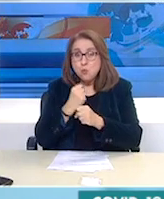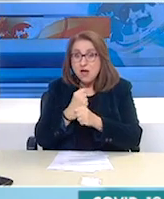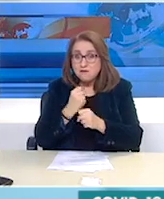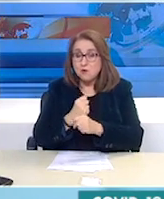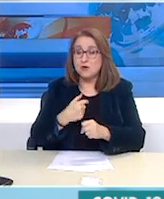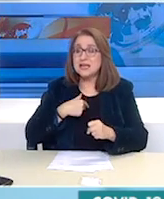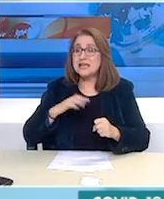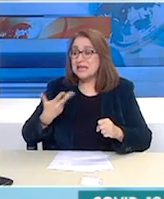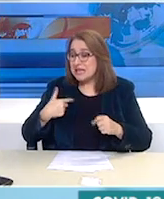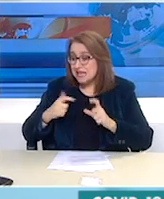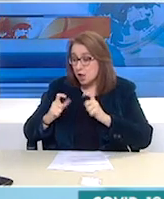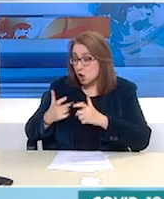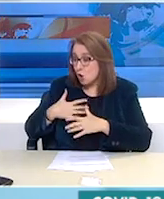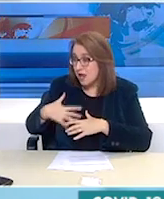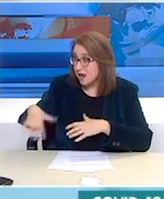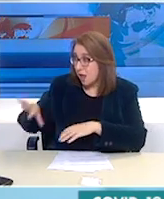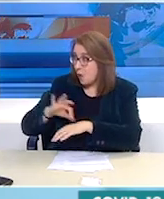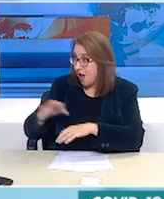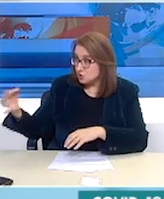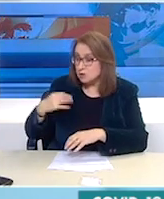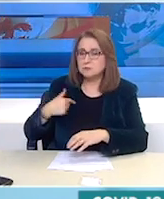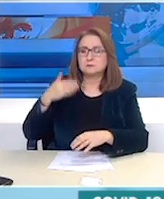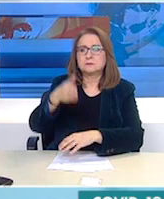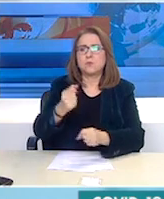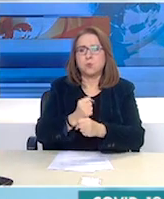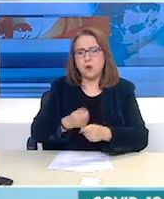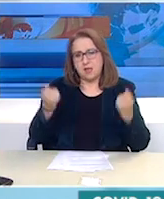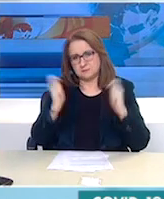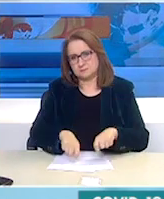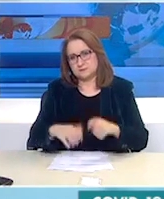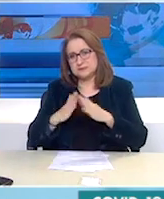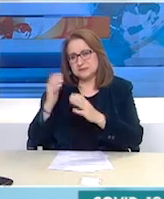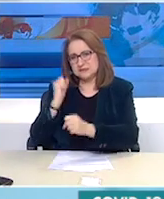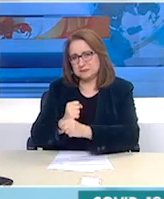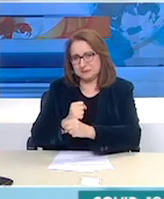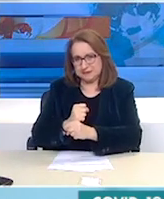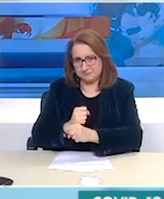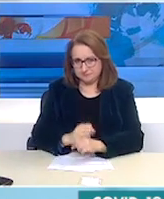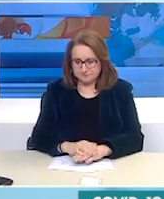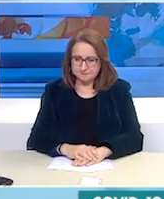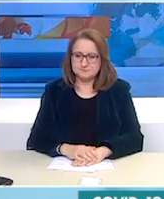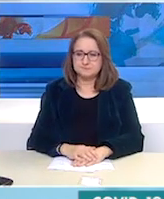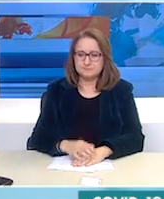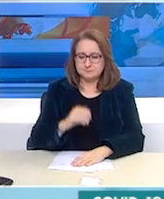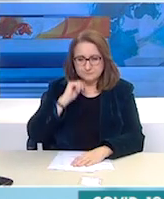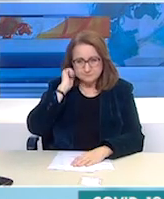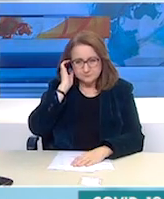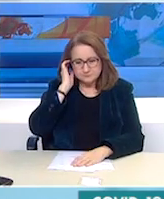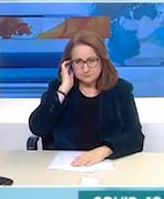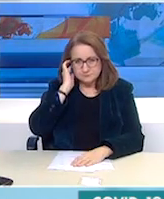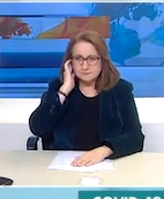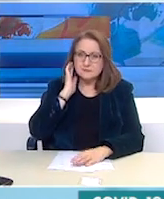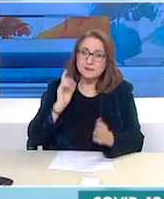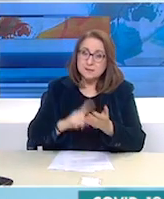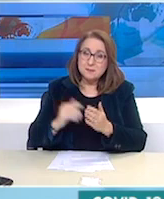ή μέλος της οικογένειάς του δεν πρέπει να προσέρχεται στο χώρο εργασίας του. Είναι αυτό που σας είπα προηγουμένως. Και να επικοινωνεί έγκαιρα με